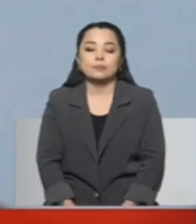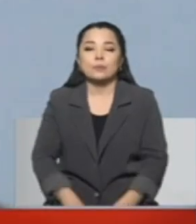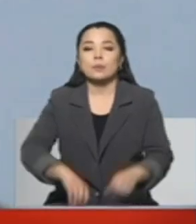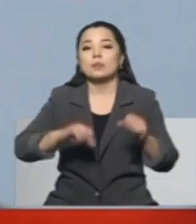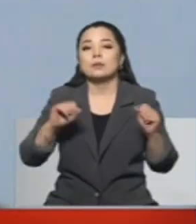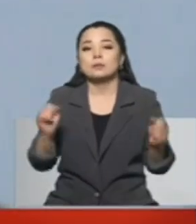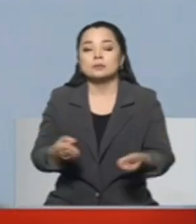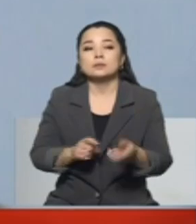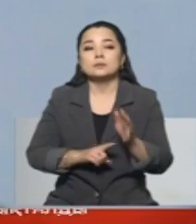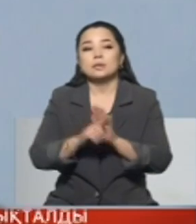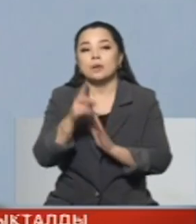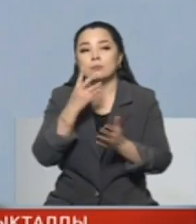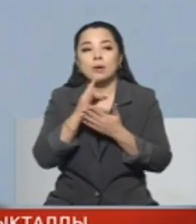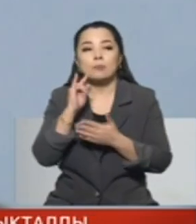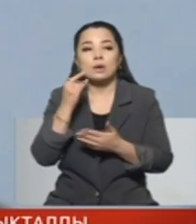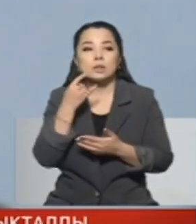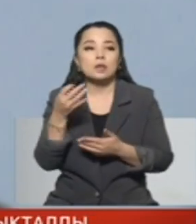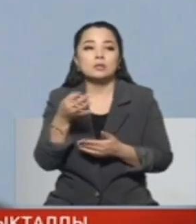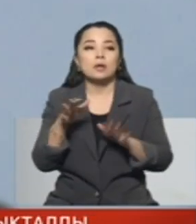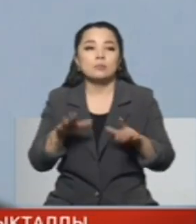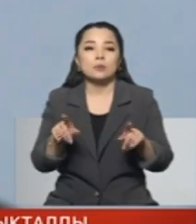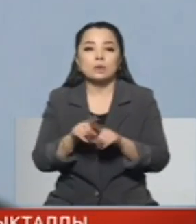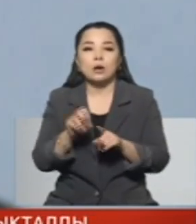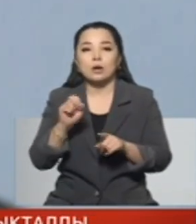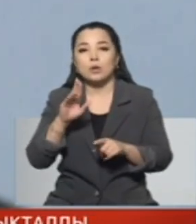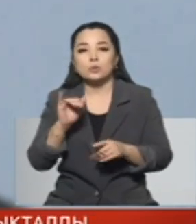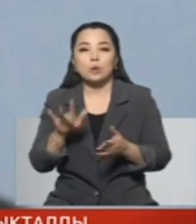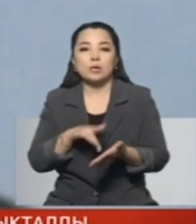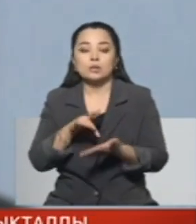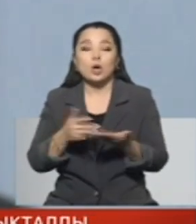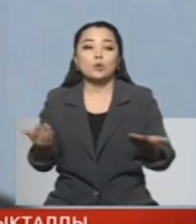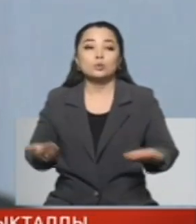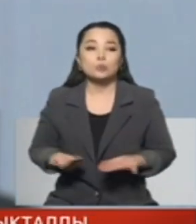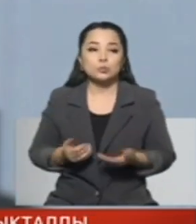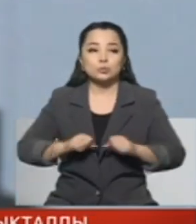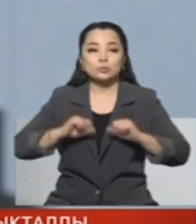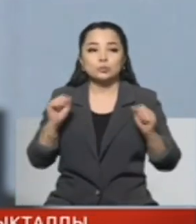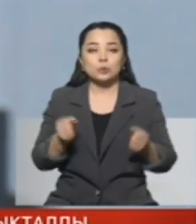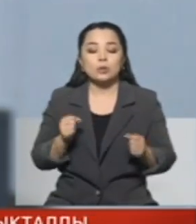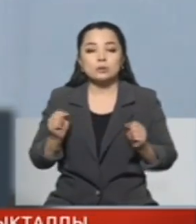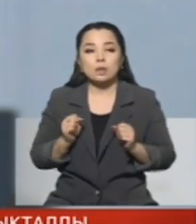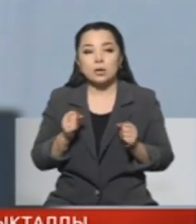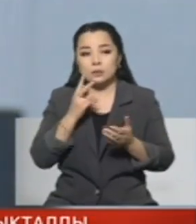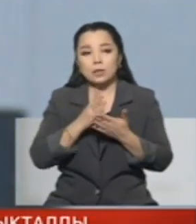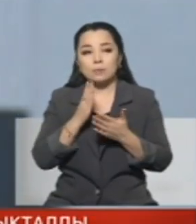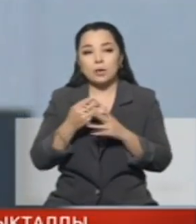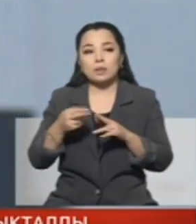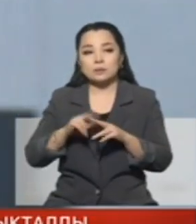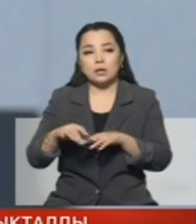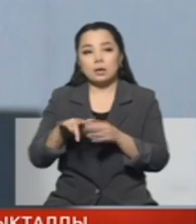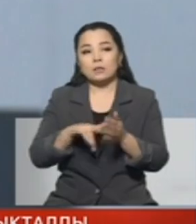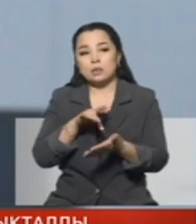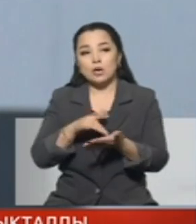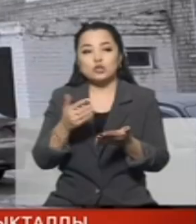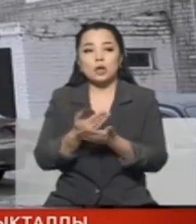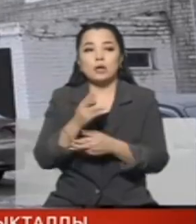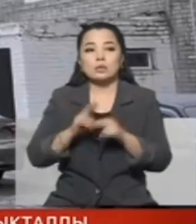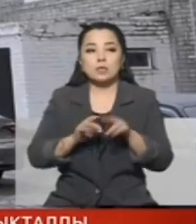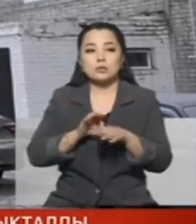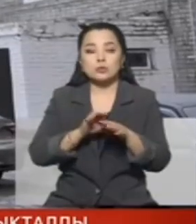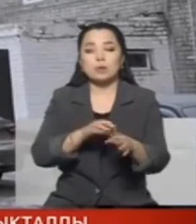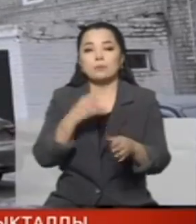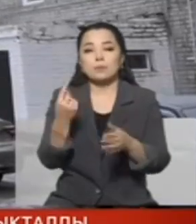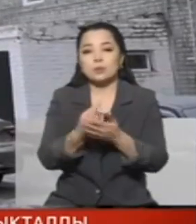Қыс енді басталды, ал Павлодар іргесіндегі Ақсу қаласы тұрғындары суықтан жаурап отыр. Бұл шаһардағы жаңа салынған үйлердің